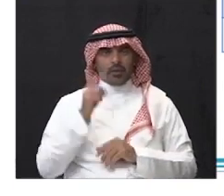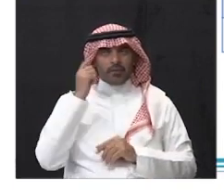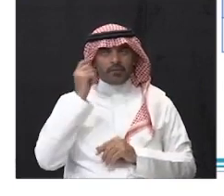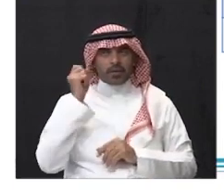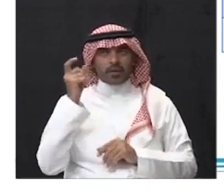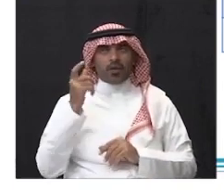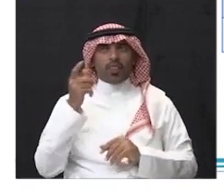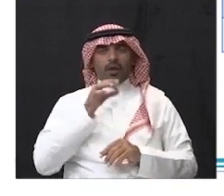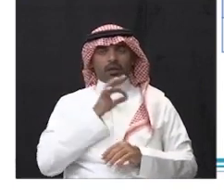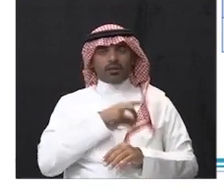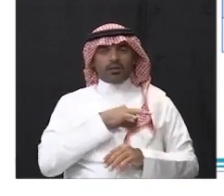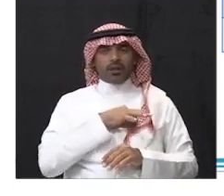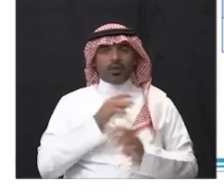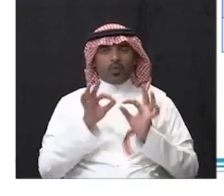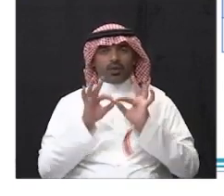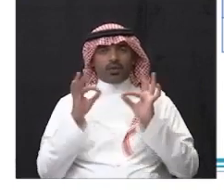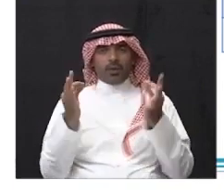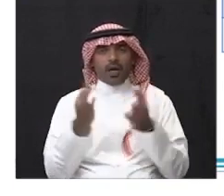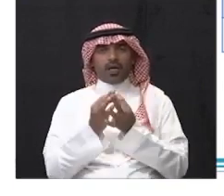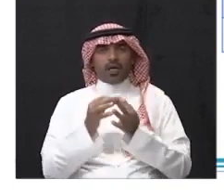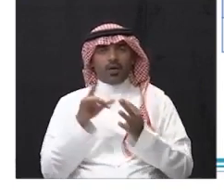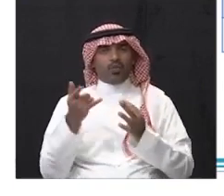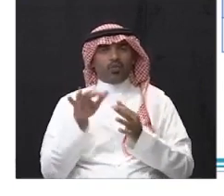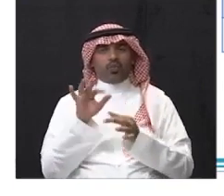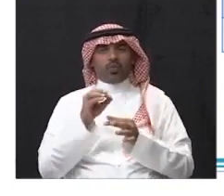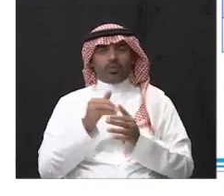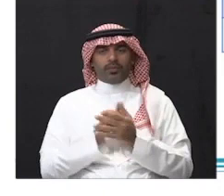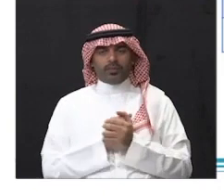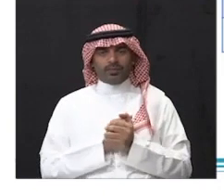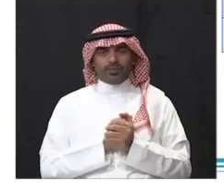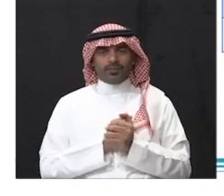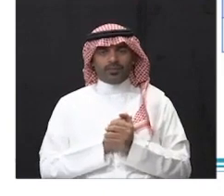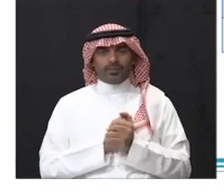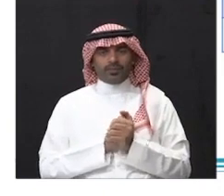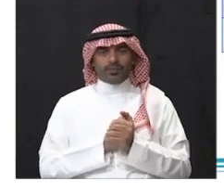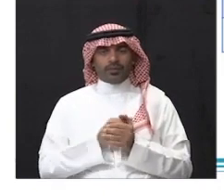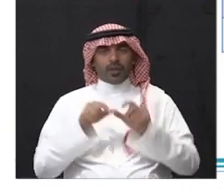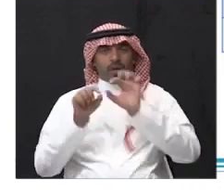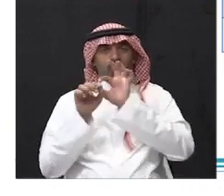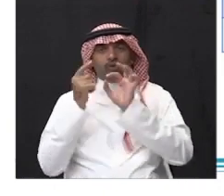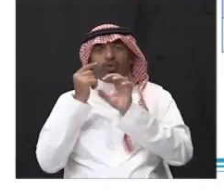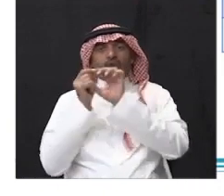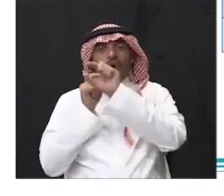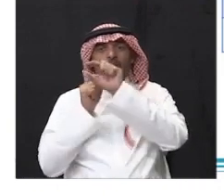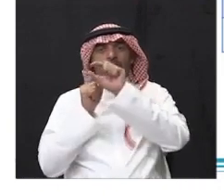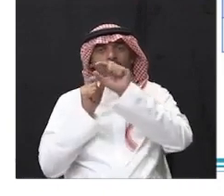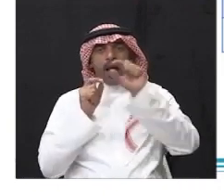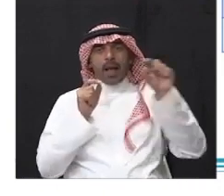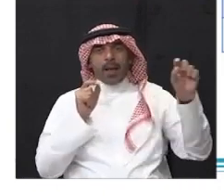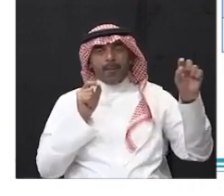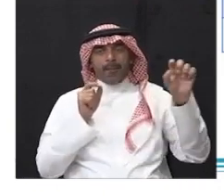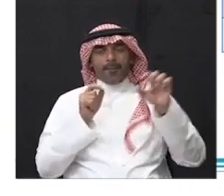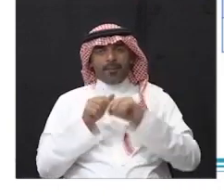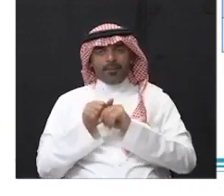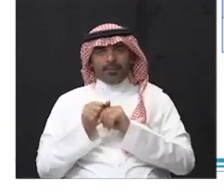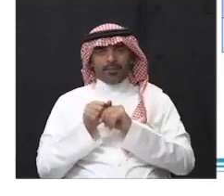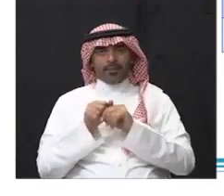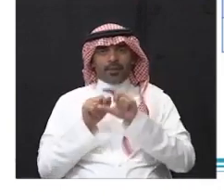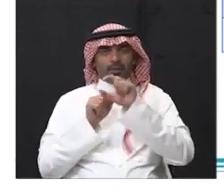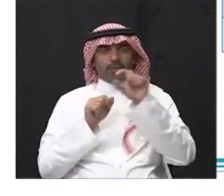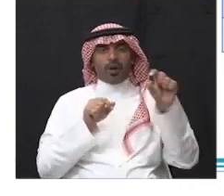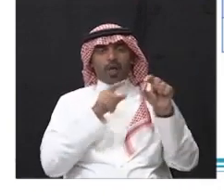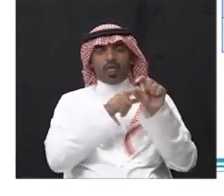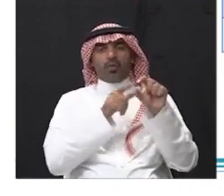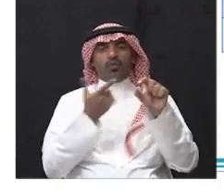الاقتصادية. الموجود أمامكم هي عبارات، كل عبارة لها صنف من هذه الآثار،